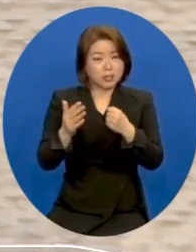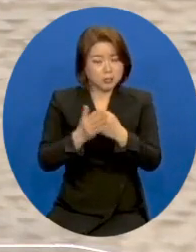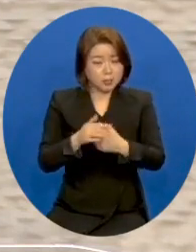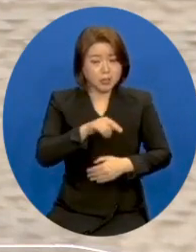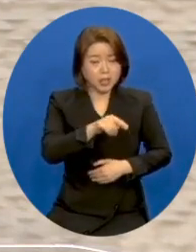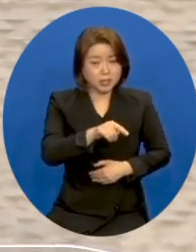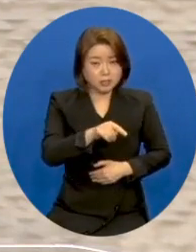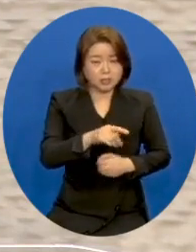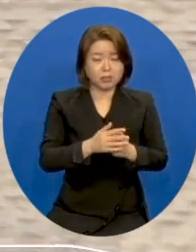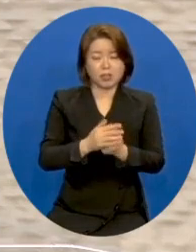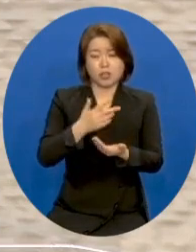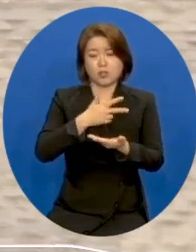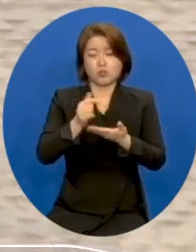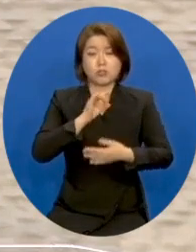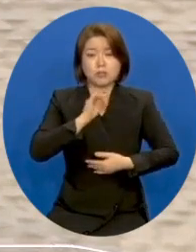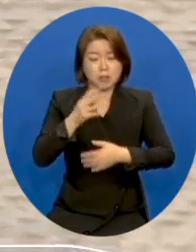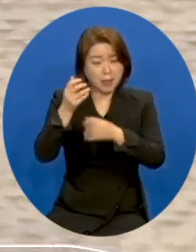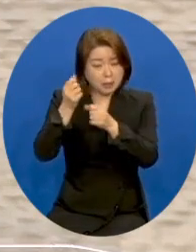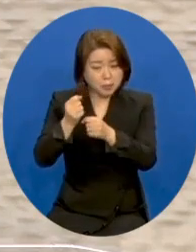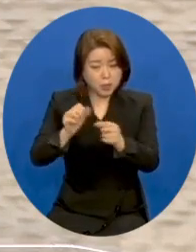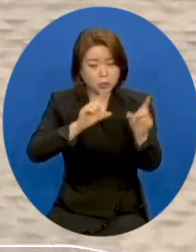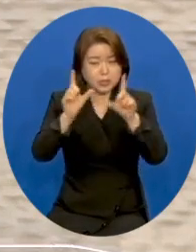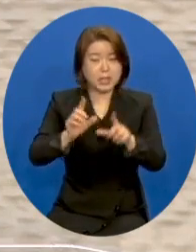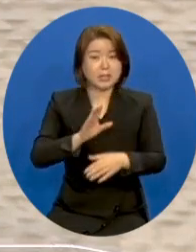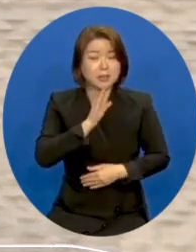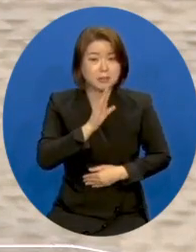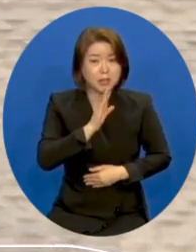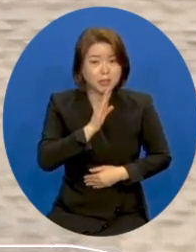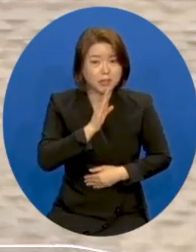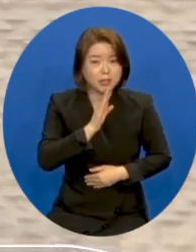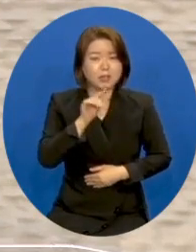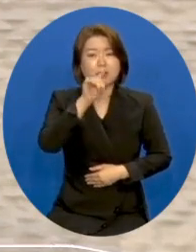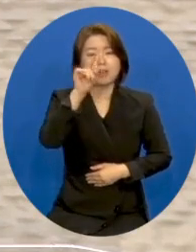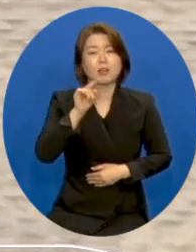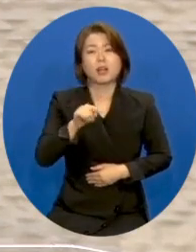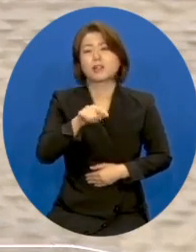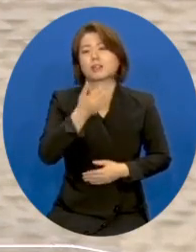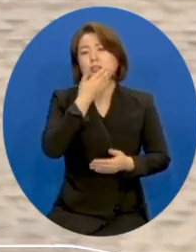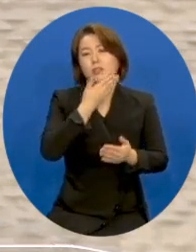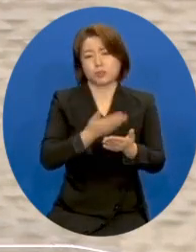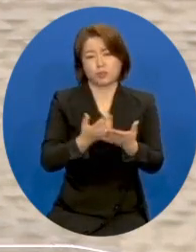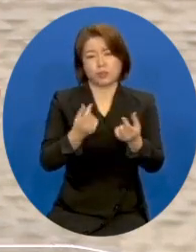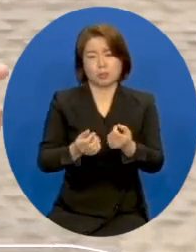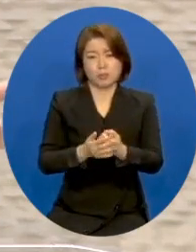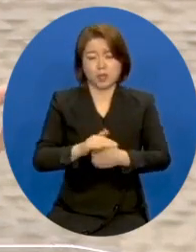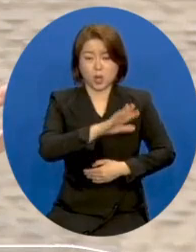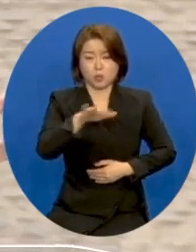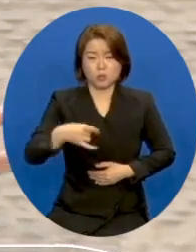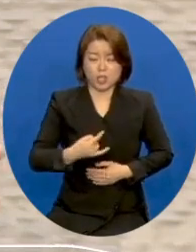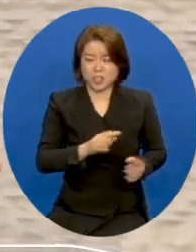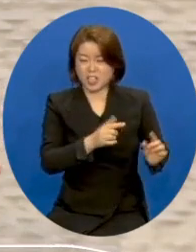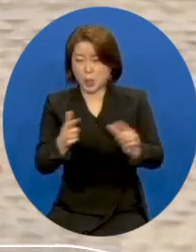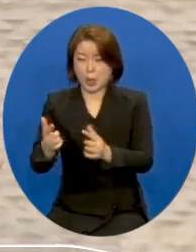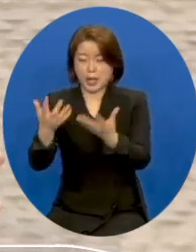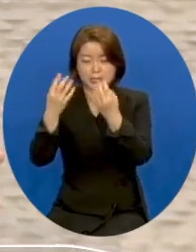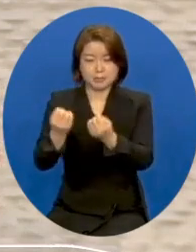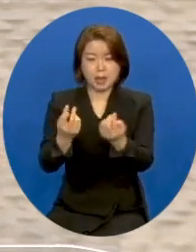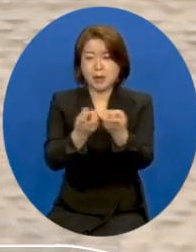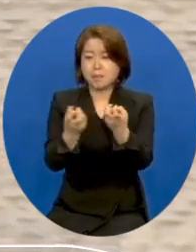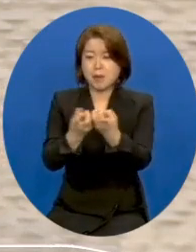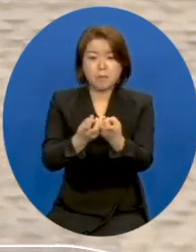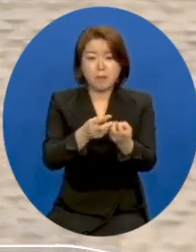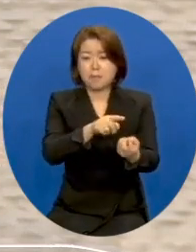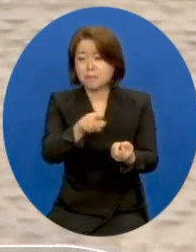정말 주님만 붙잡고 살게 되었는가 하는 것입니다. 우리에게는 여러 가지 많은 방법이 있는 것처럼